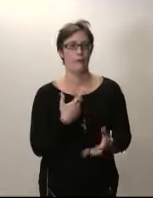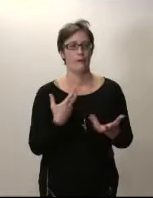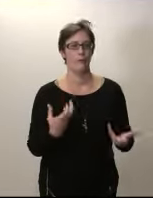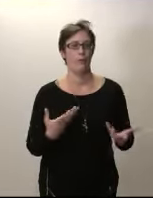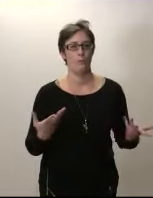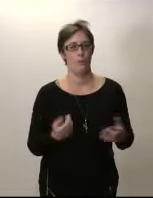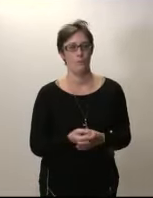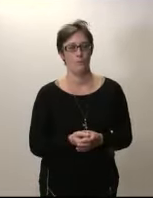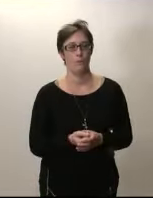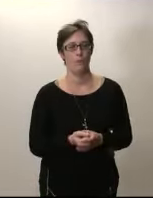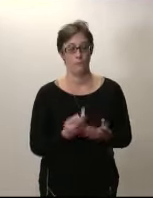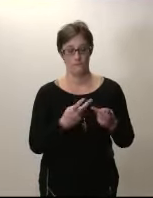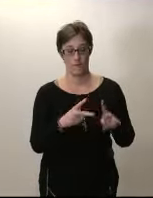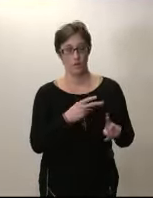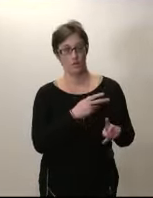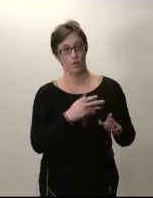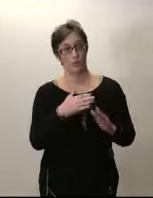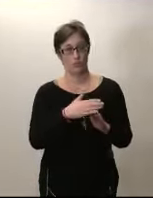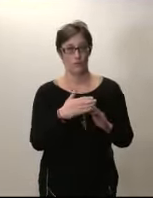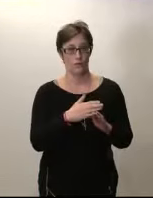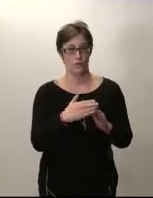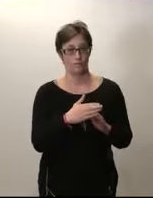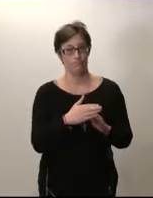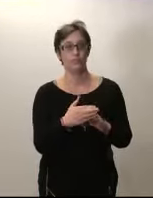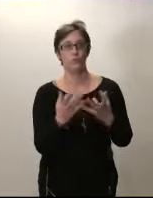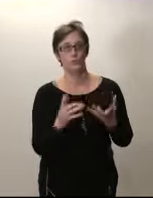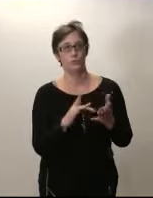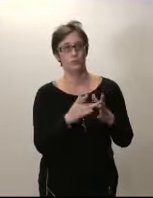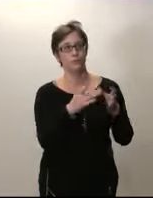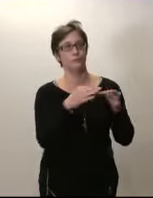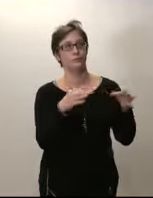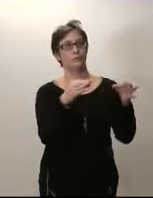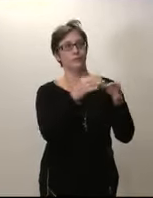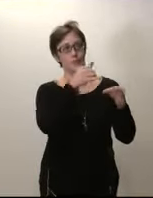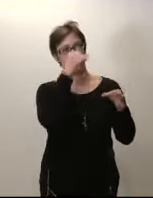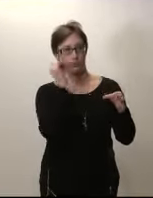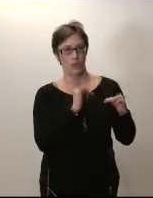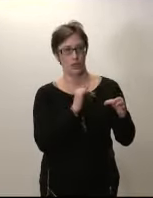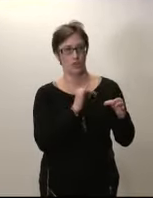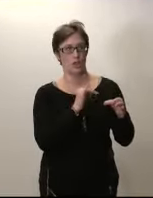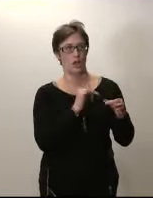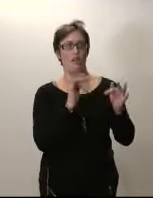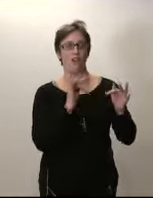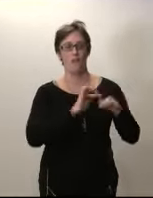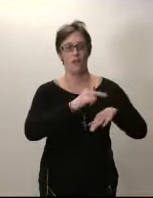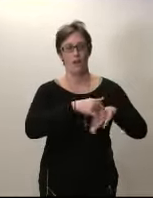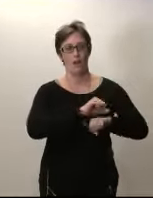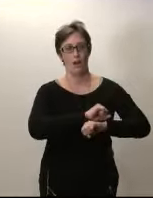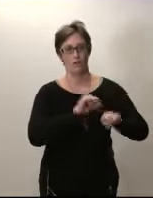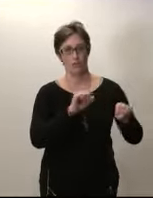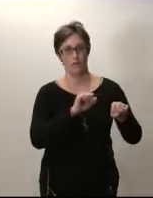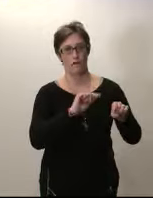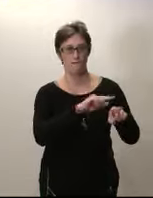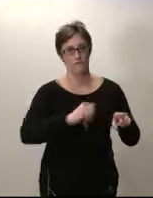Thionville, tout mon soutien au peuple belge suite au terrible attentat dont il a été la cible.